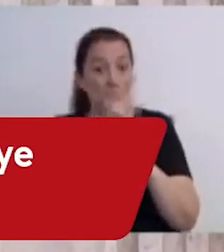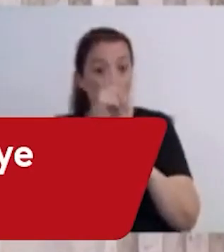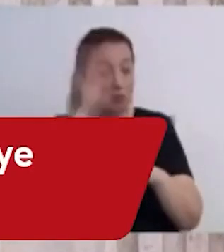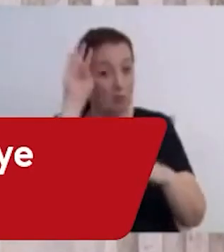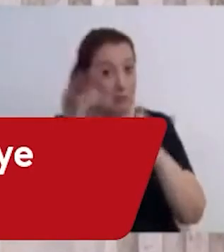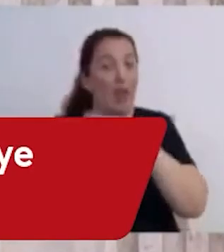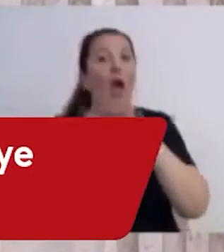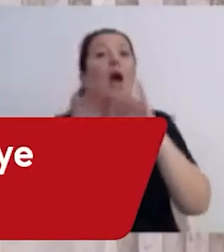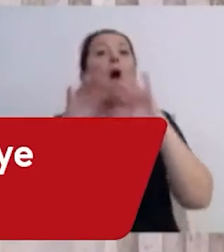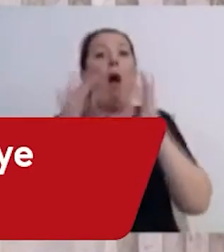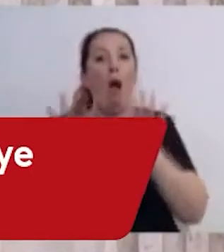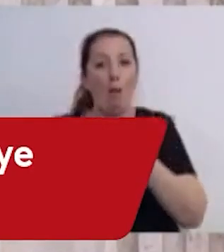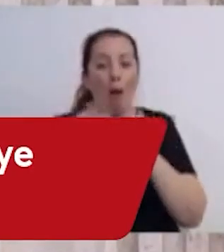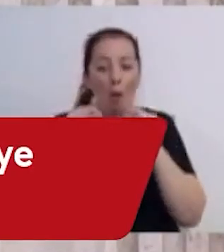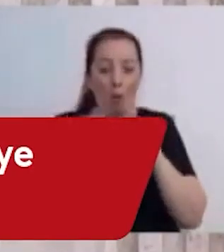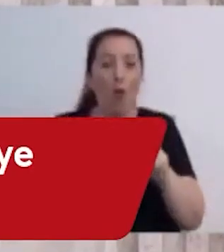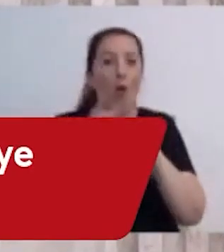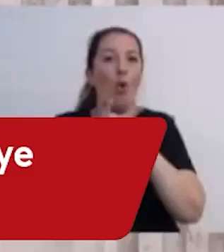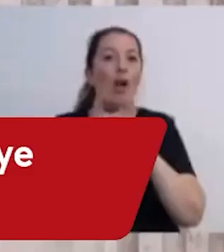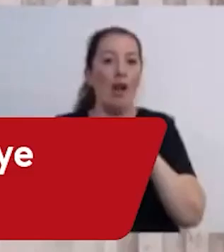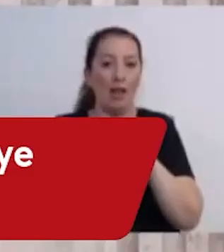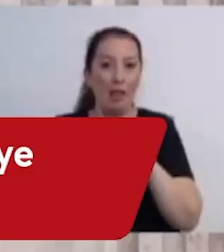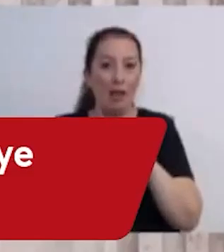Ya arkadaşlar, bu ülkede